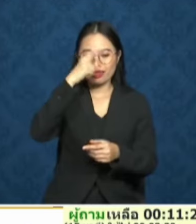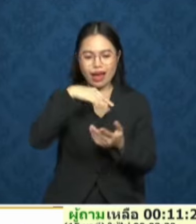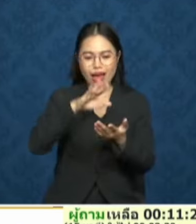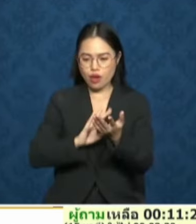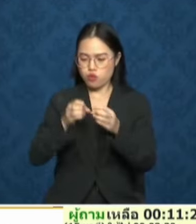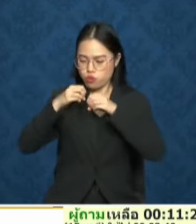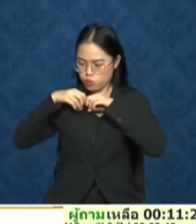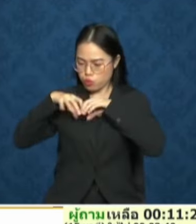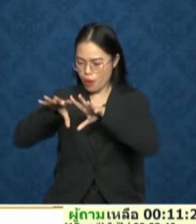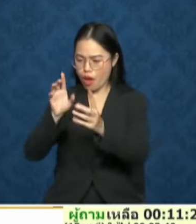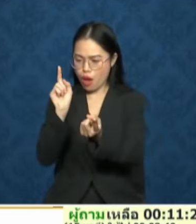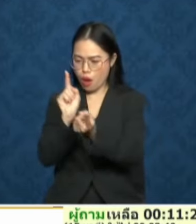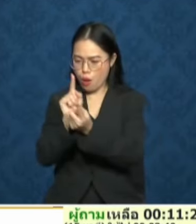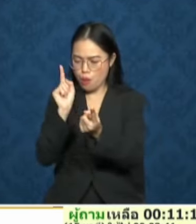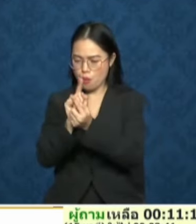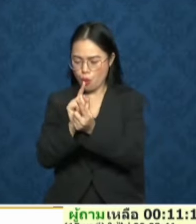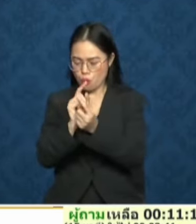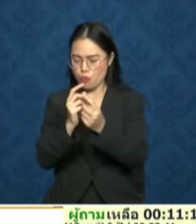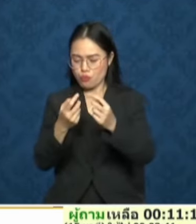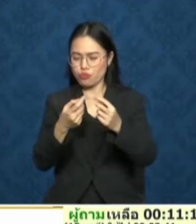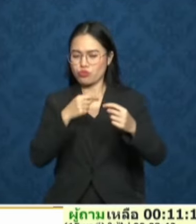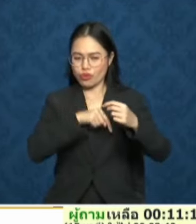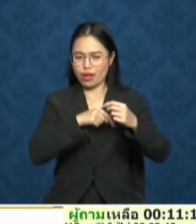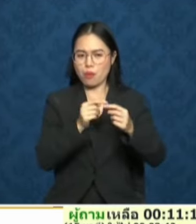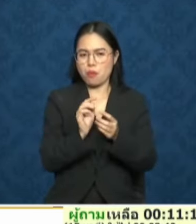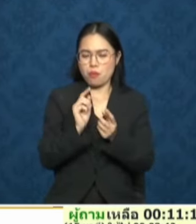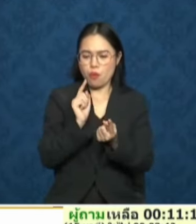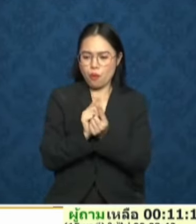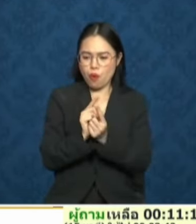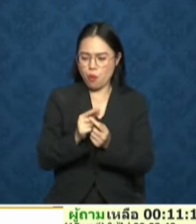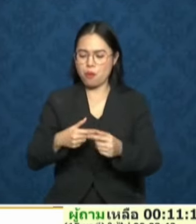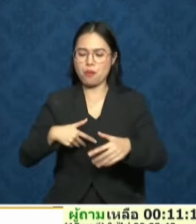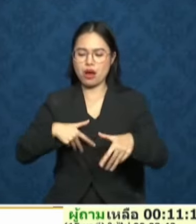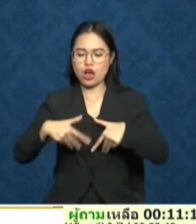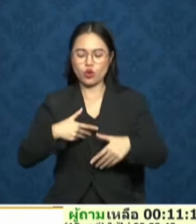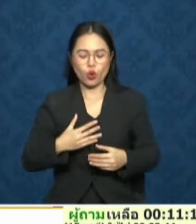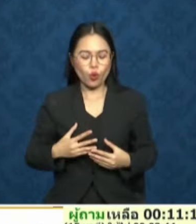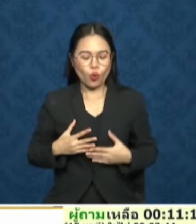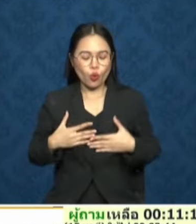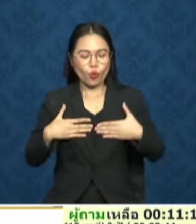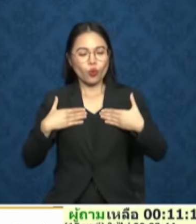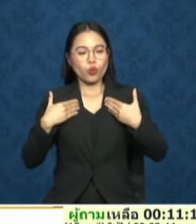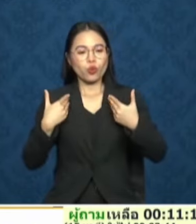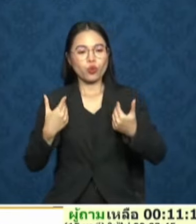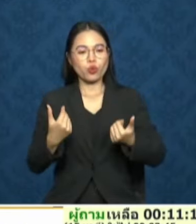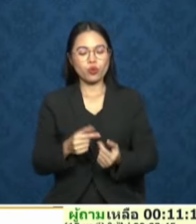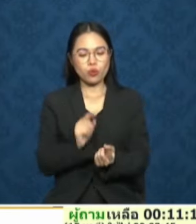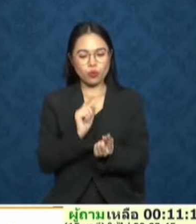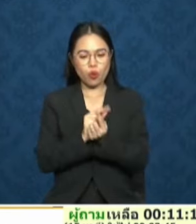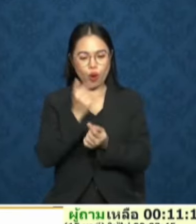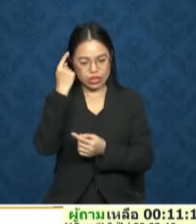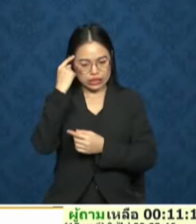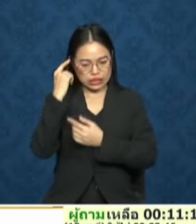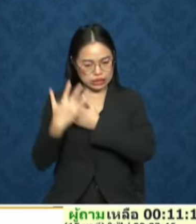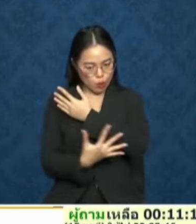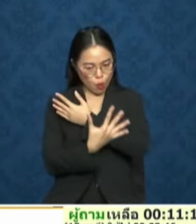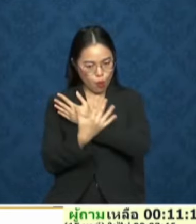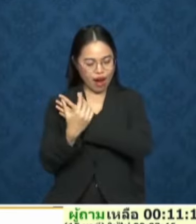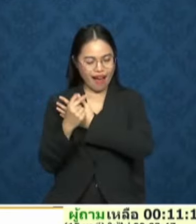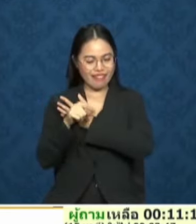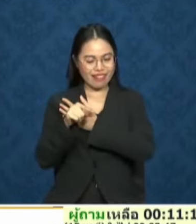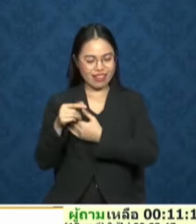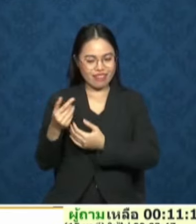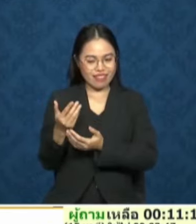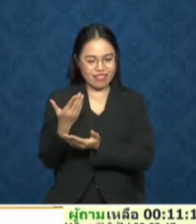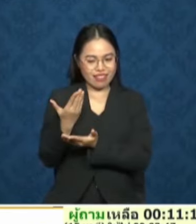เทียบมากเป็นอนดบ 3 ของโกพี่น้องประชาชนก็ดีใจคร ผมเกดีใจคร ธรมธานครัเพราะนี่อาเป็โอกาสสำคญที่จะพิ